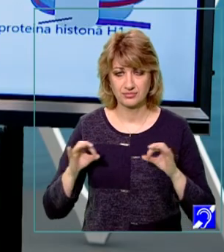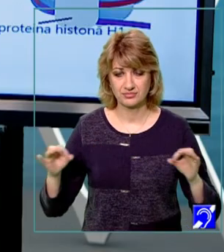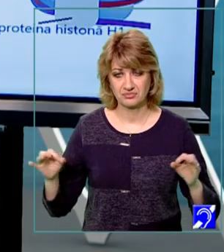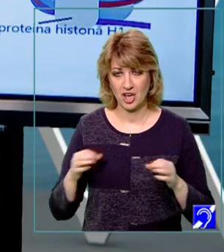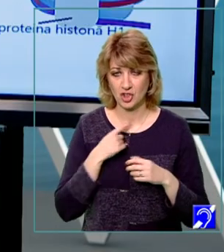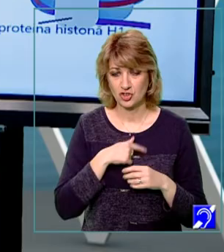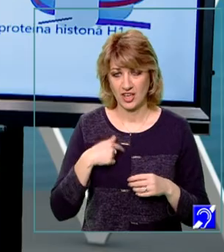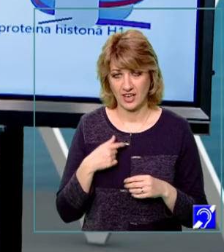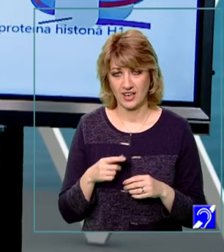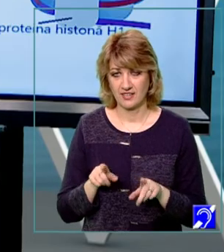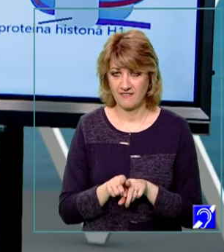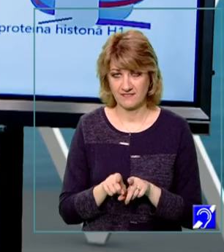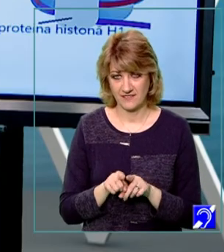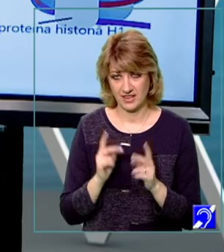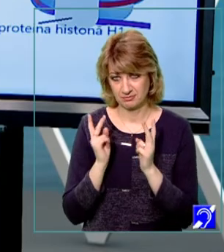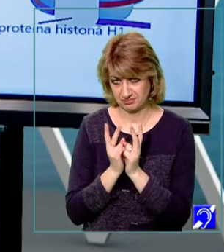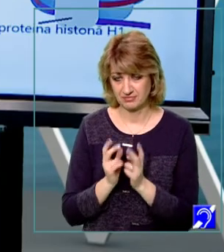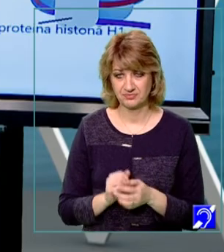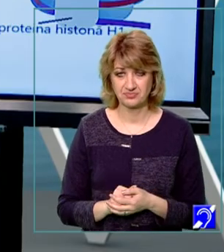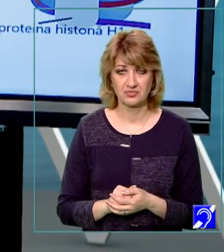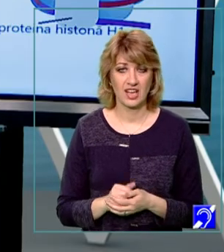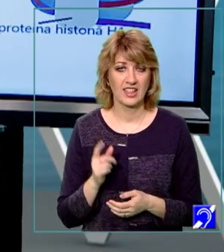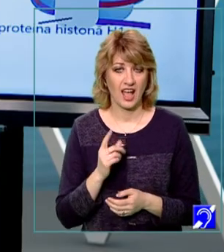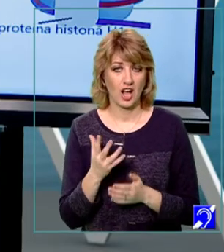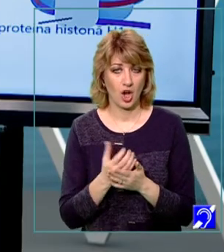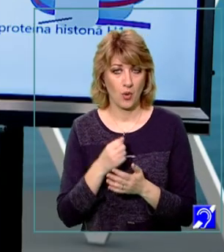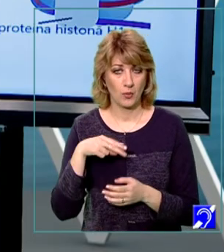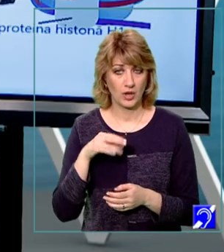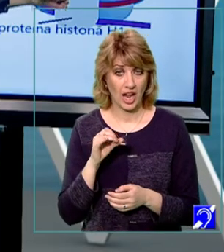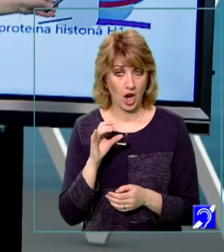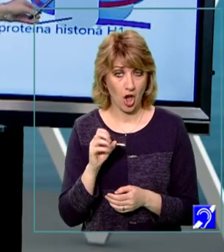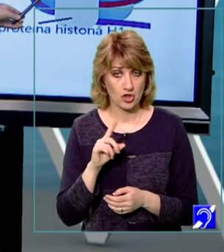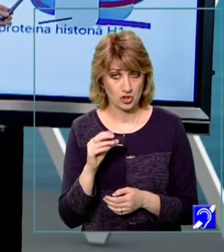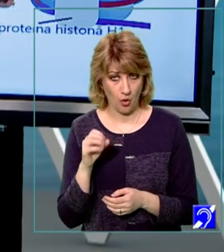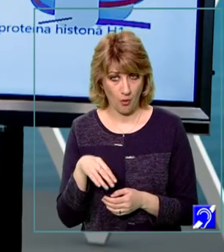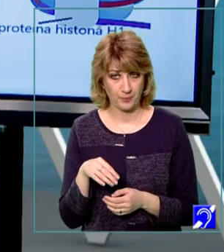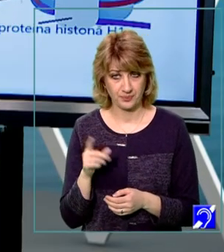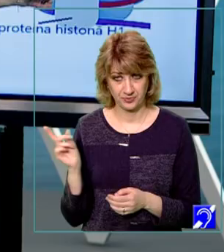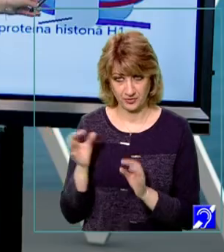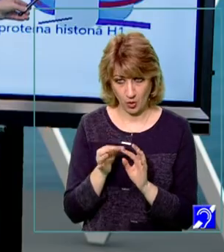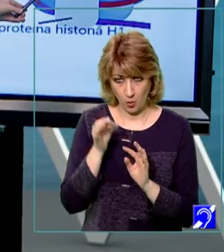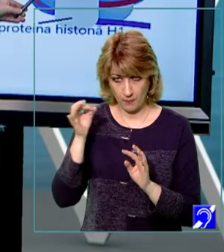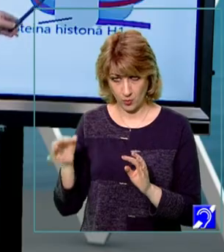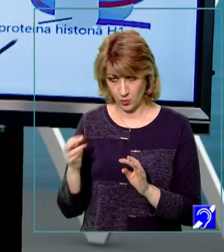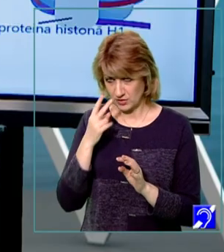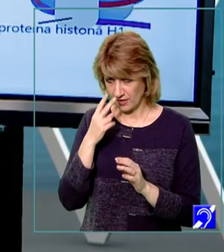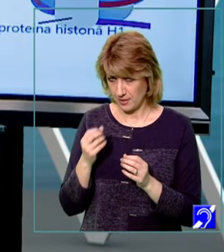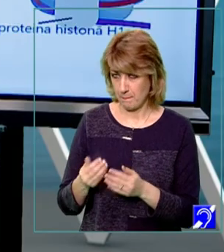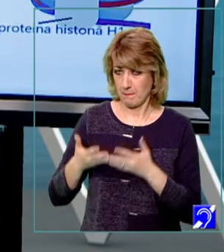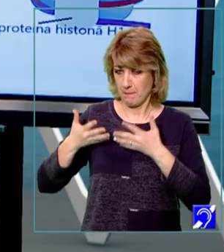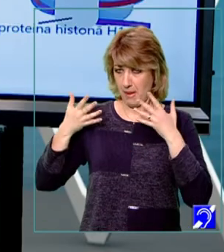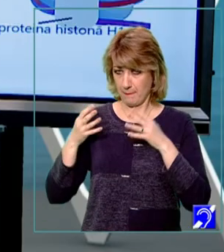seamănă cu un șirag de perle. Dacă luăm însă un nucleozom, o astfel de perlă, și observăm mai în detaliu structura